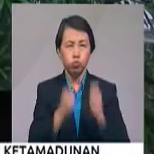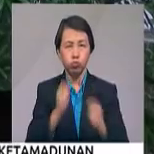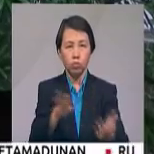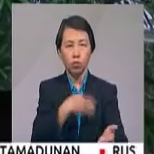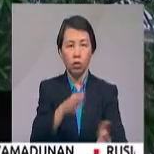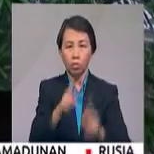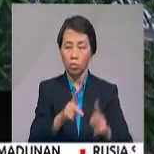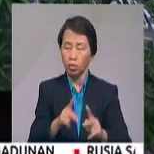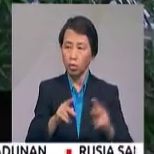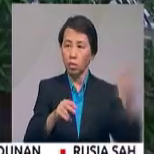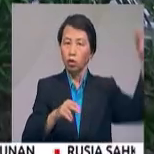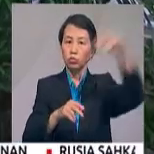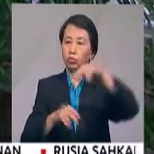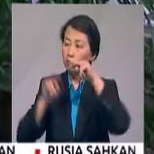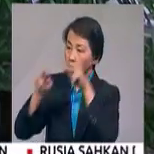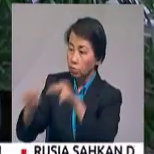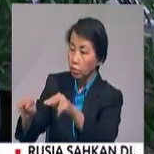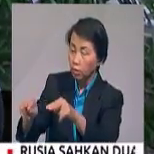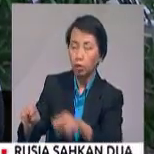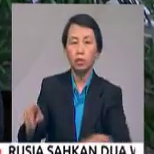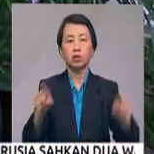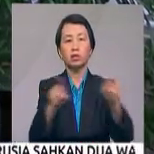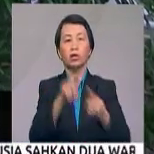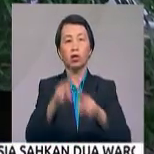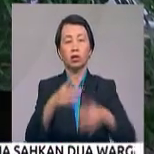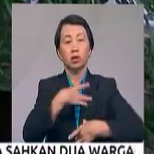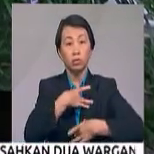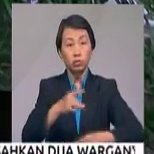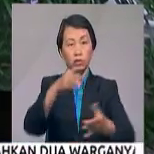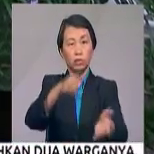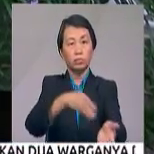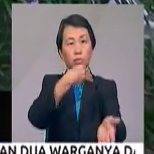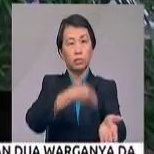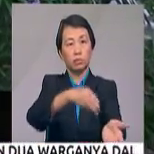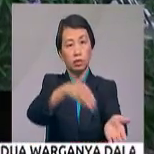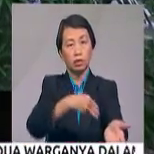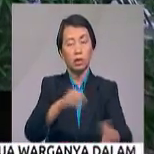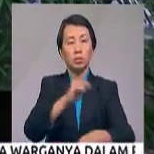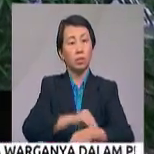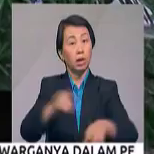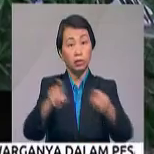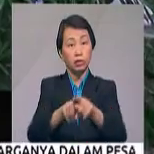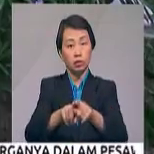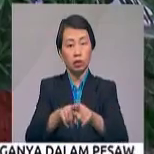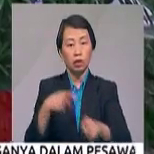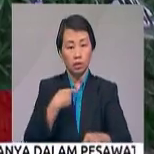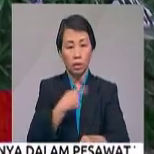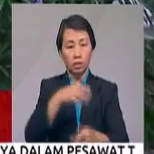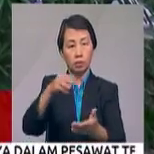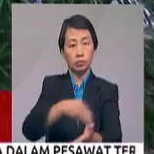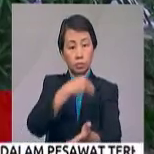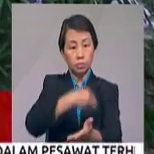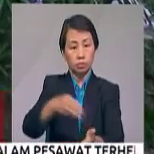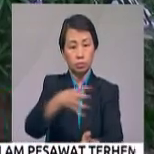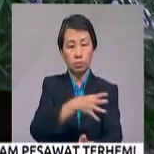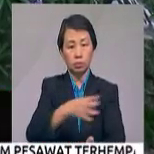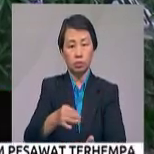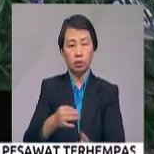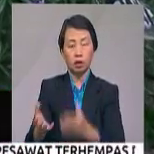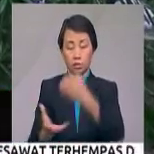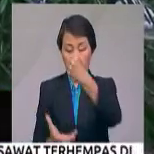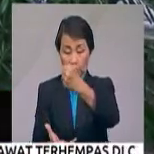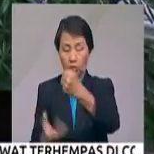muziknya baru orang nak turun. Means macam orang sukakan muzik, jadi dalam masa yang sama kita selitkan muzik dan juga Tabung Pahlawan